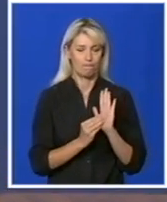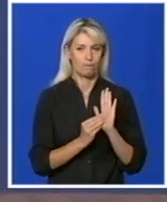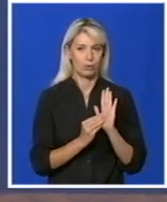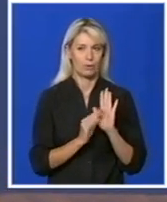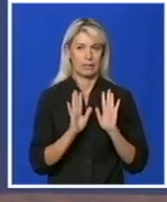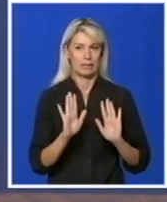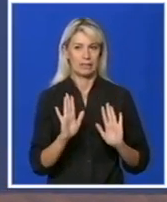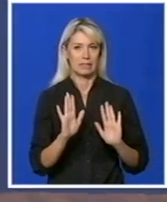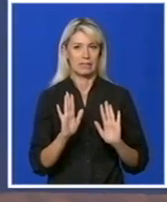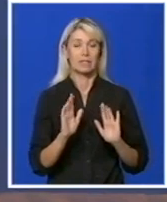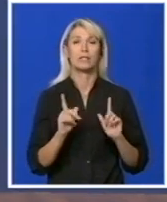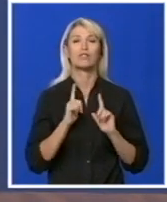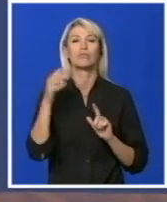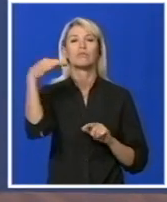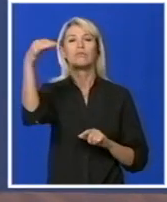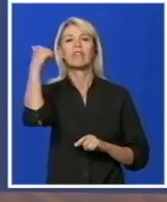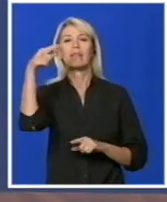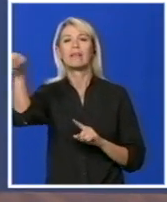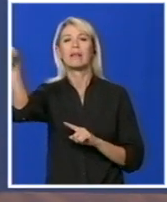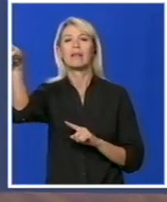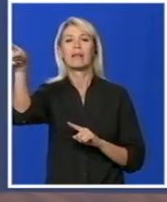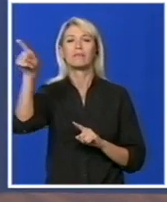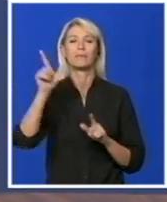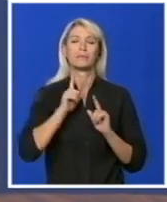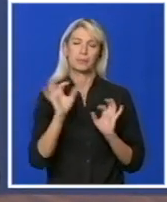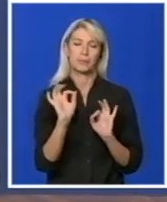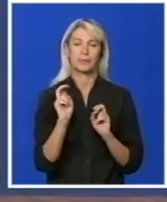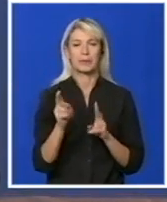Sačekat ćemo, nije sporno. Sve je u redu.